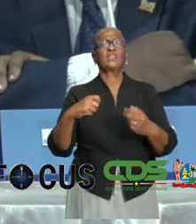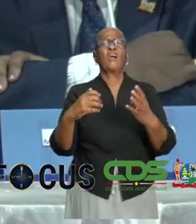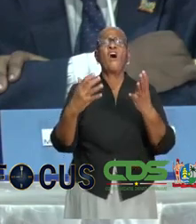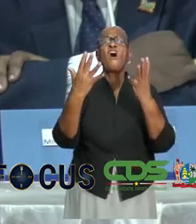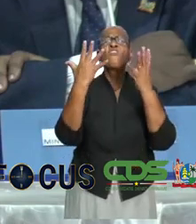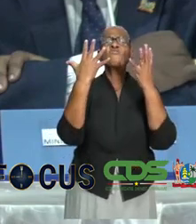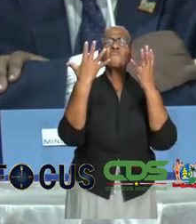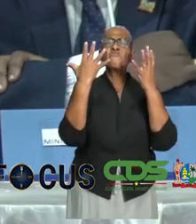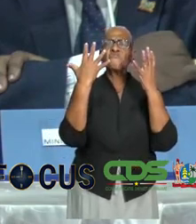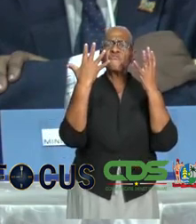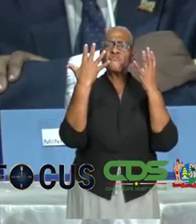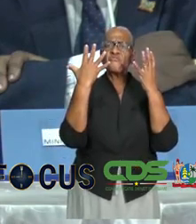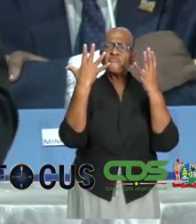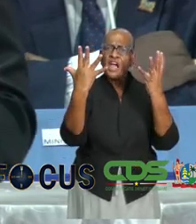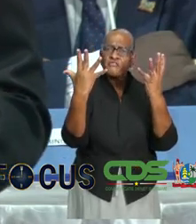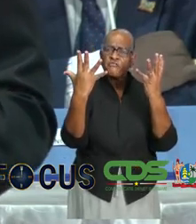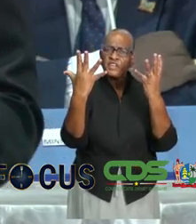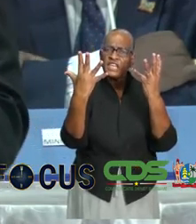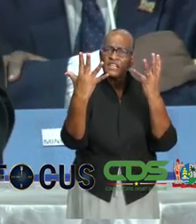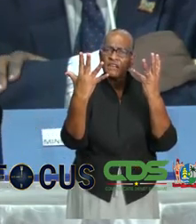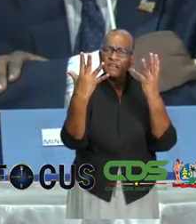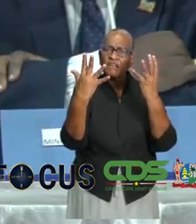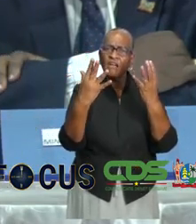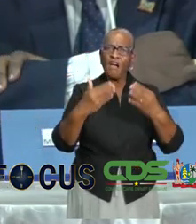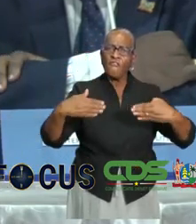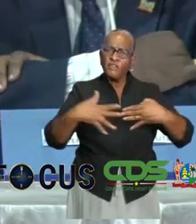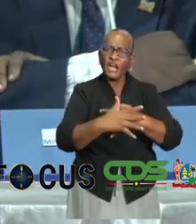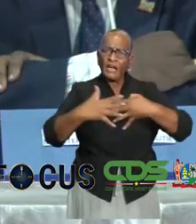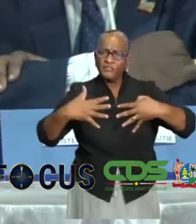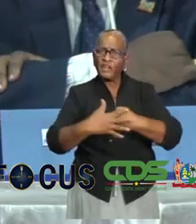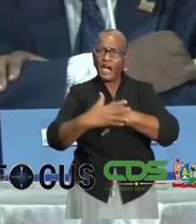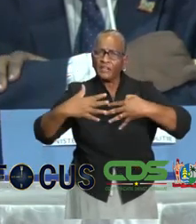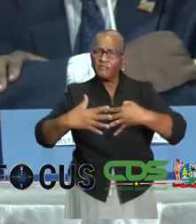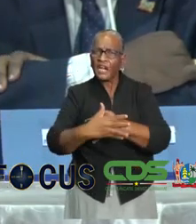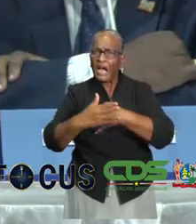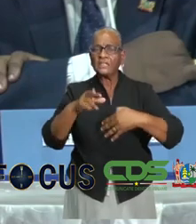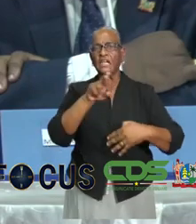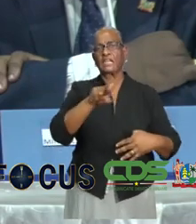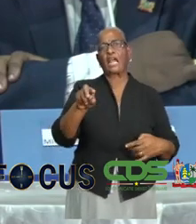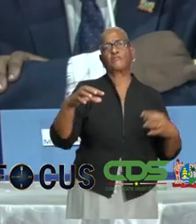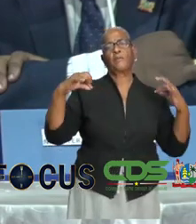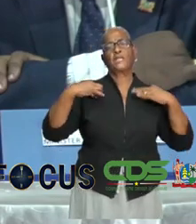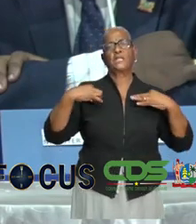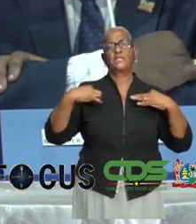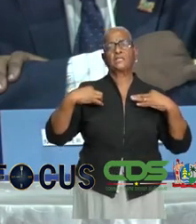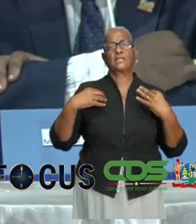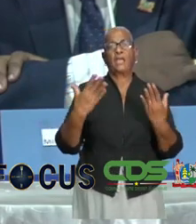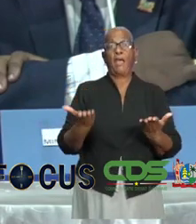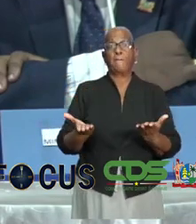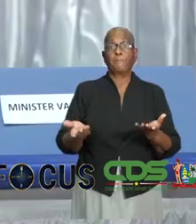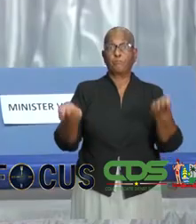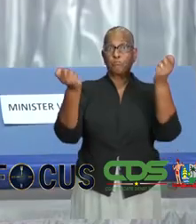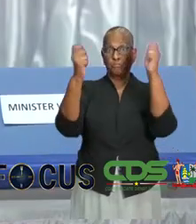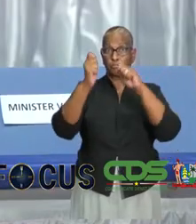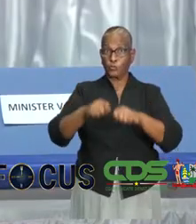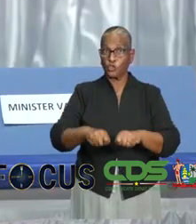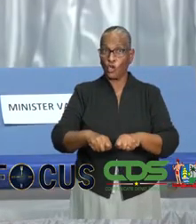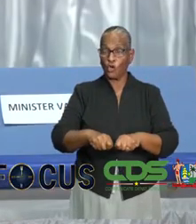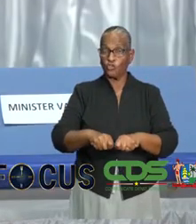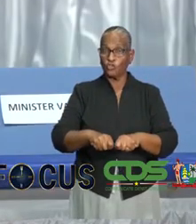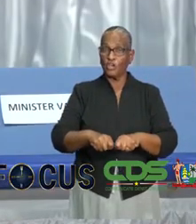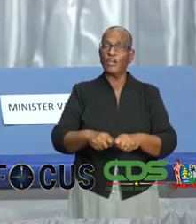45 vergaderingen van de Raad van Ministers gehad die geresulteerd hebben in